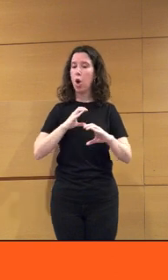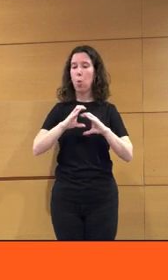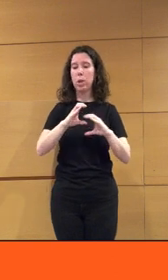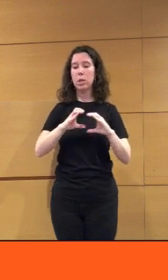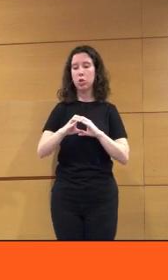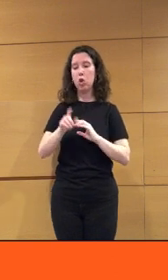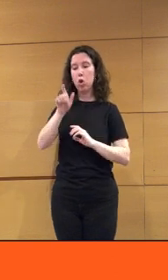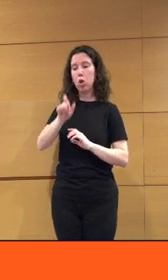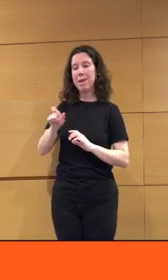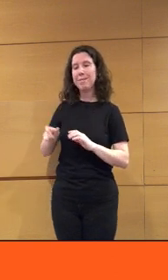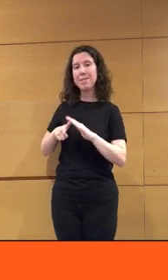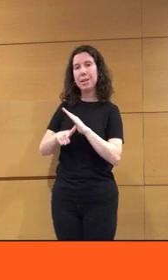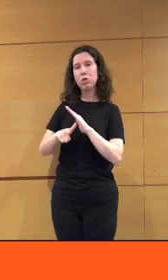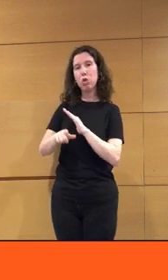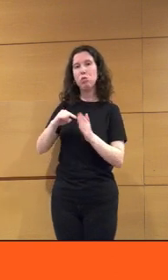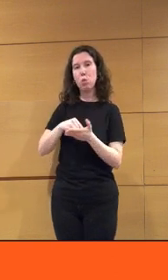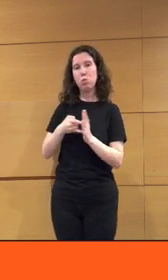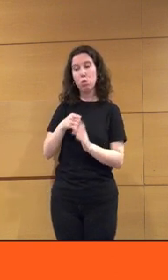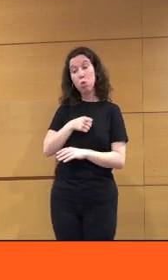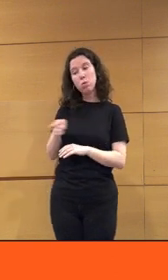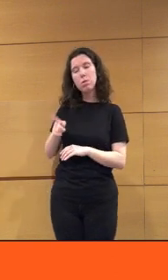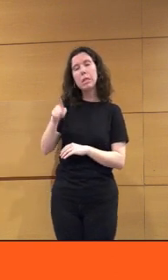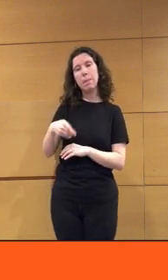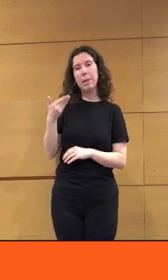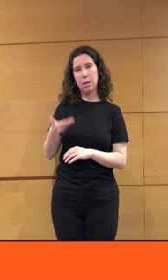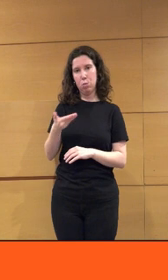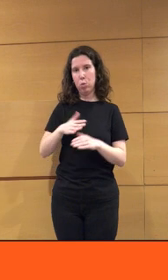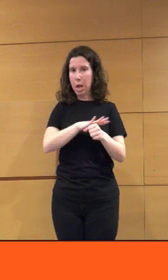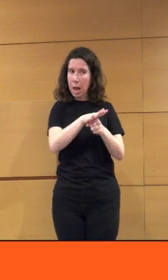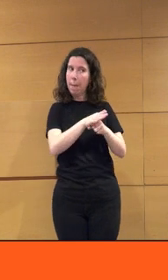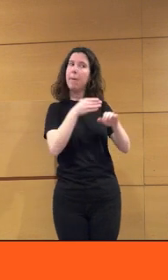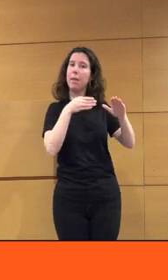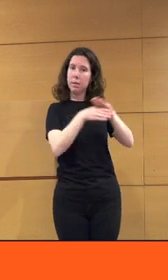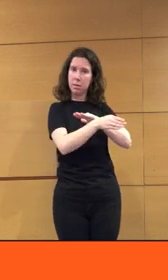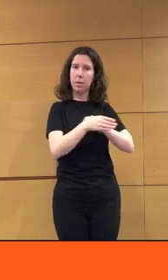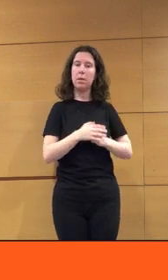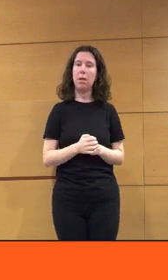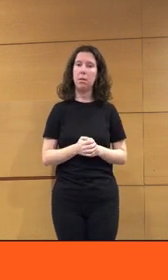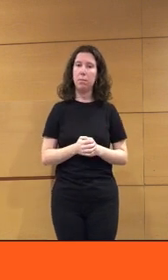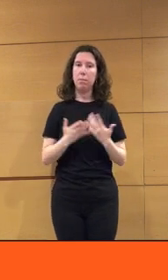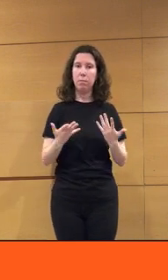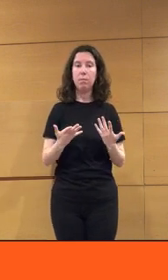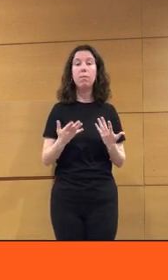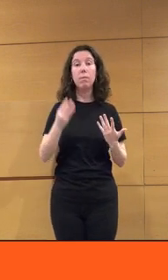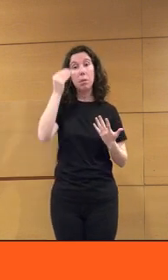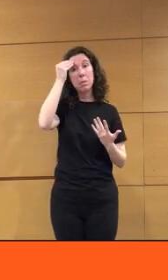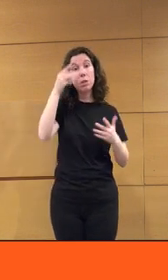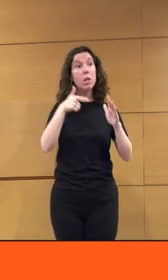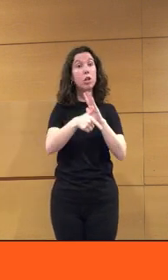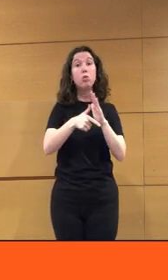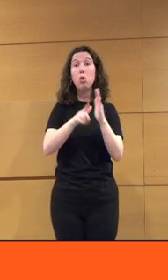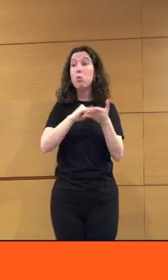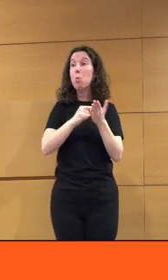de solucions, que també són claus en aquest àmbit de l'accessibilitat, no només els gestors de